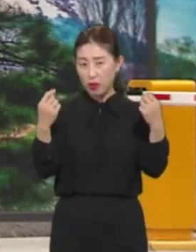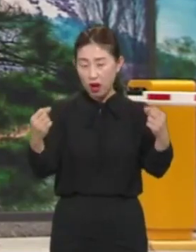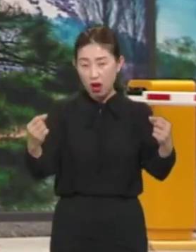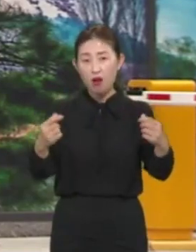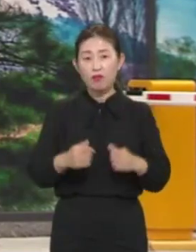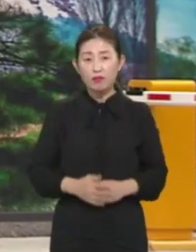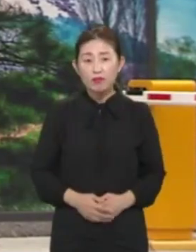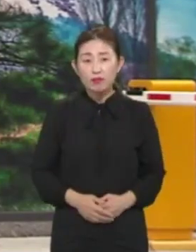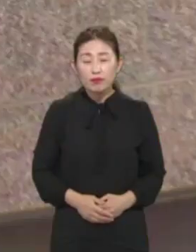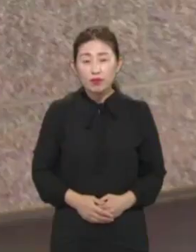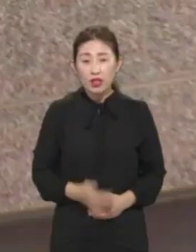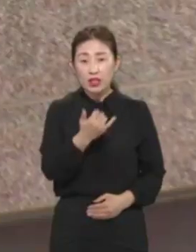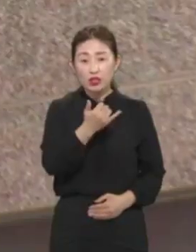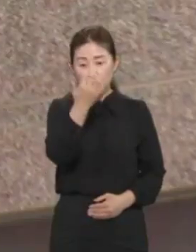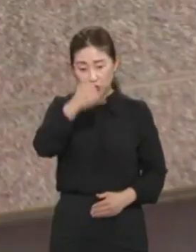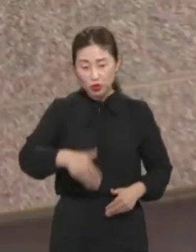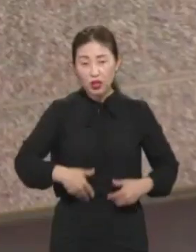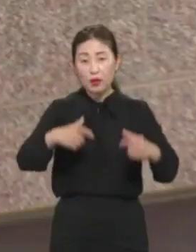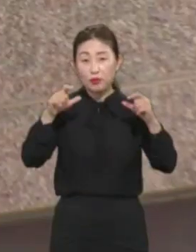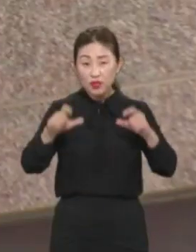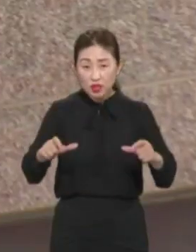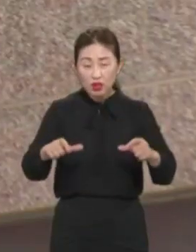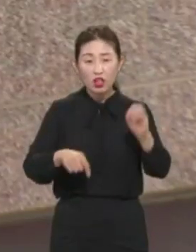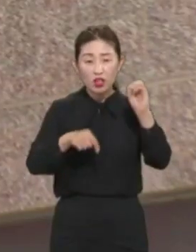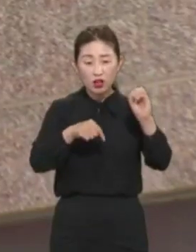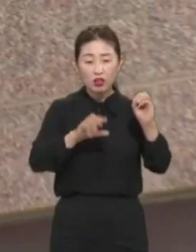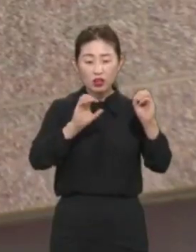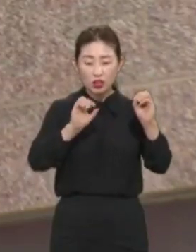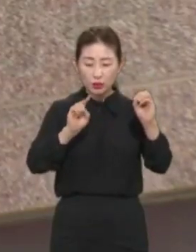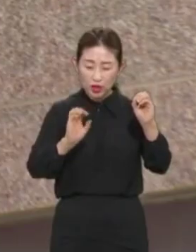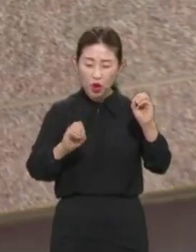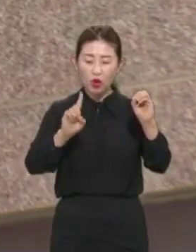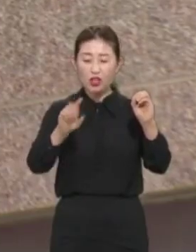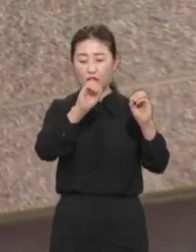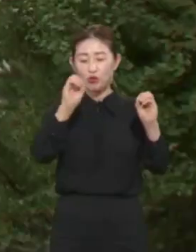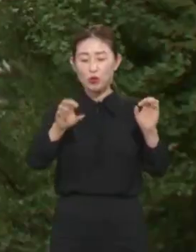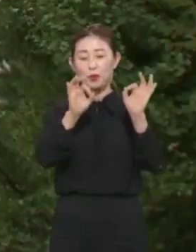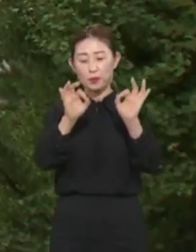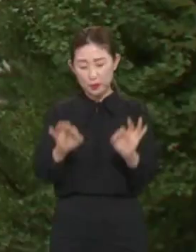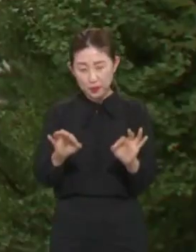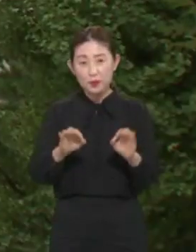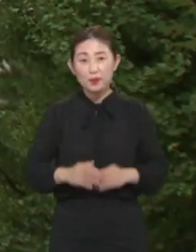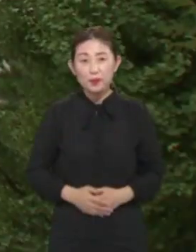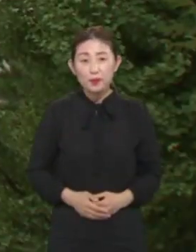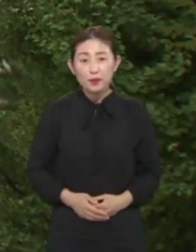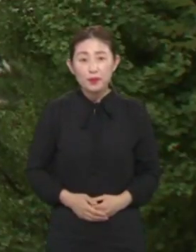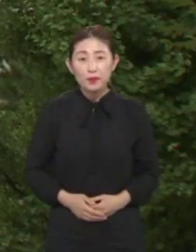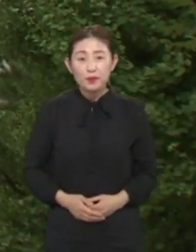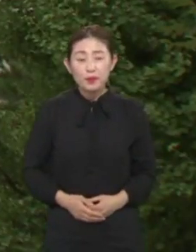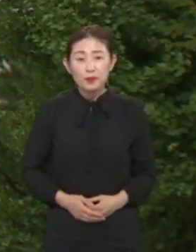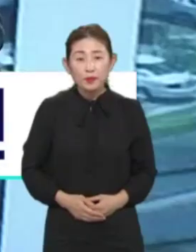만에 보합세로 돌아섰고 충남은 마이너스 0.01%로 하락세를 나타냈습니다.